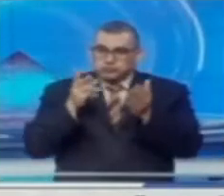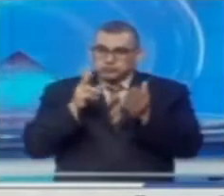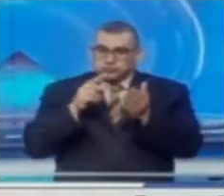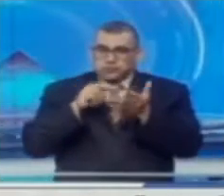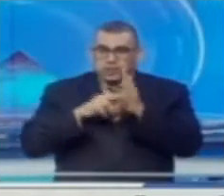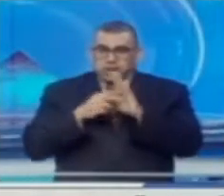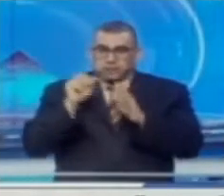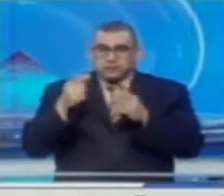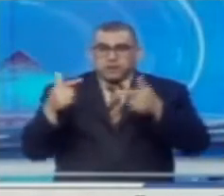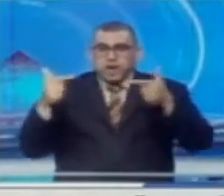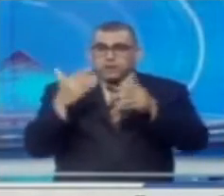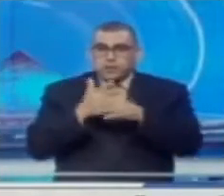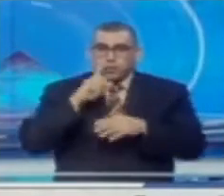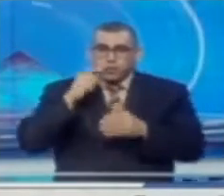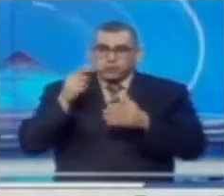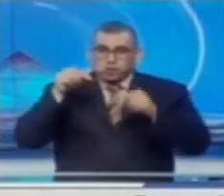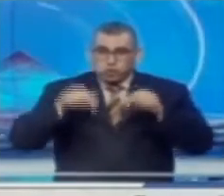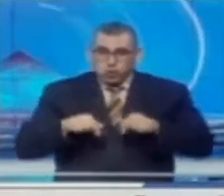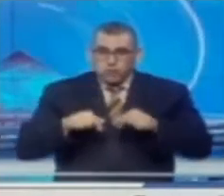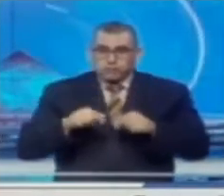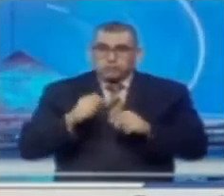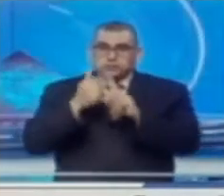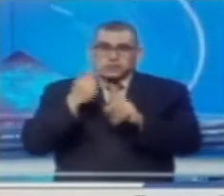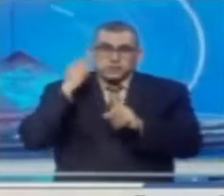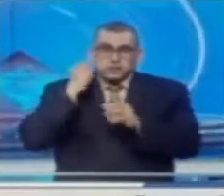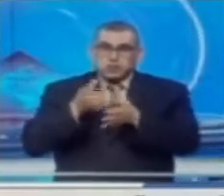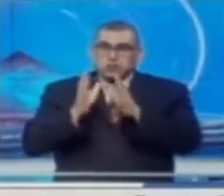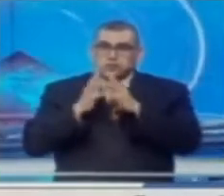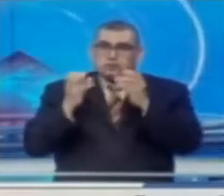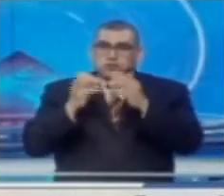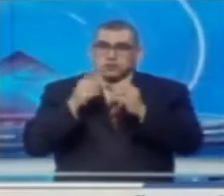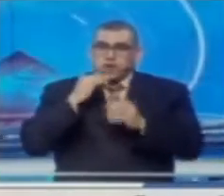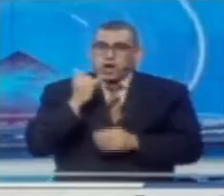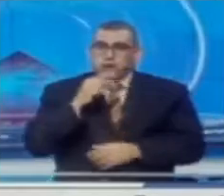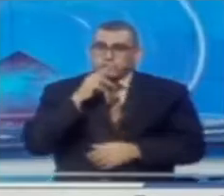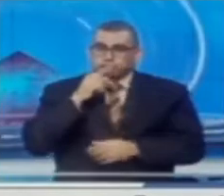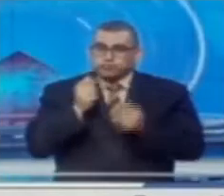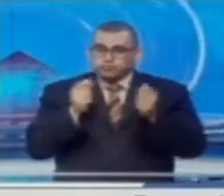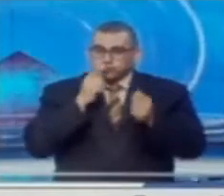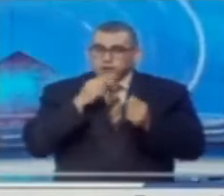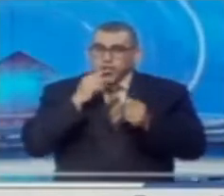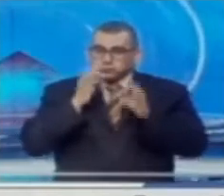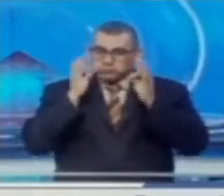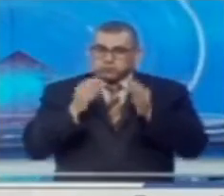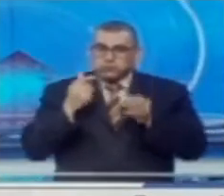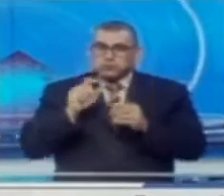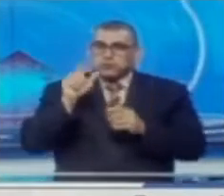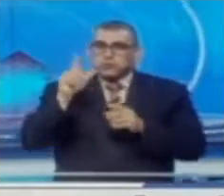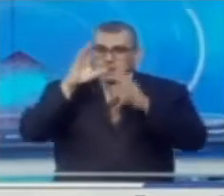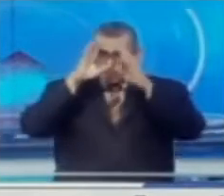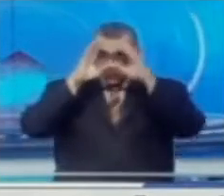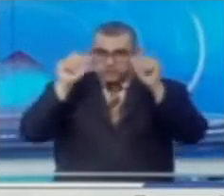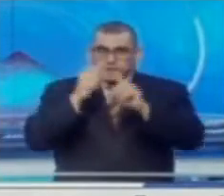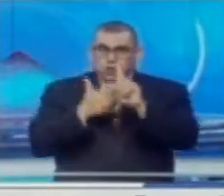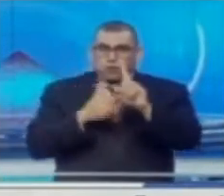الأزمة مع أوكرانيا، واليوم استمعنا إلى هذا البيان باللغة العربية الفصحى من جانب